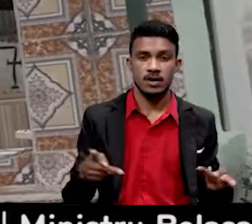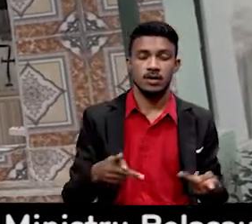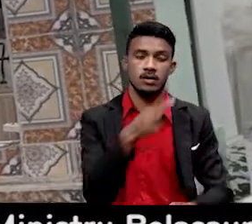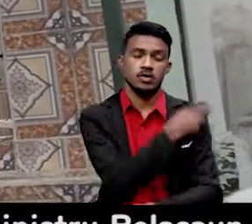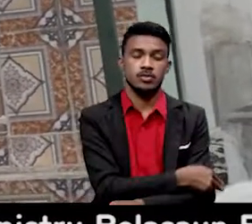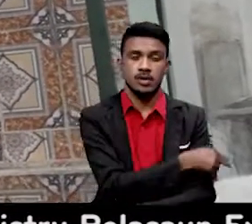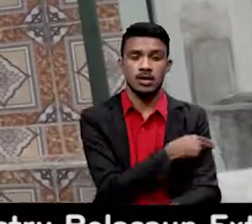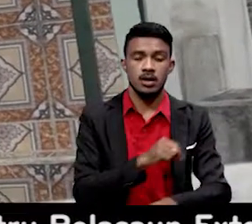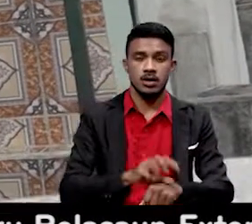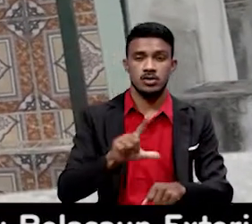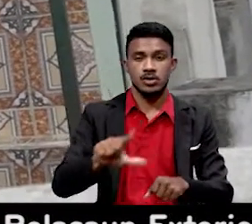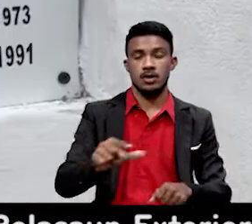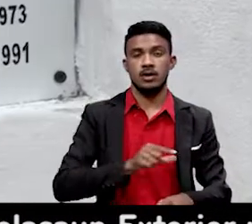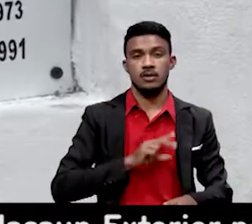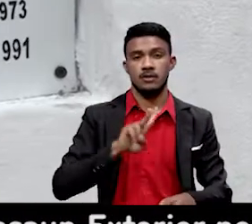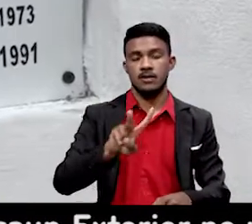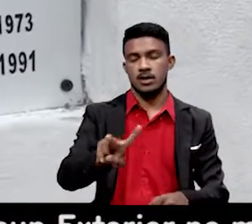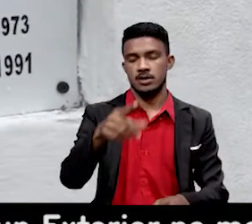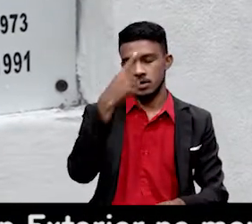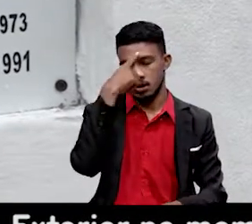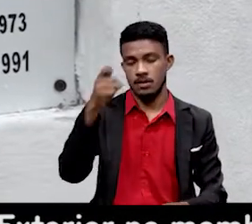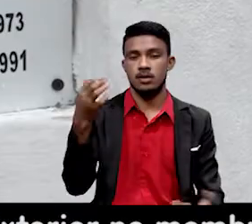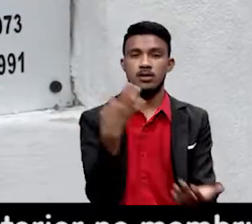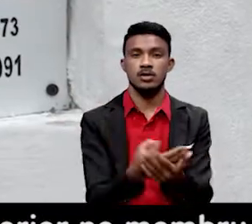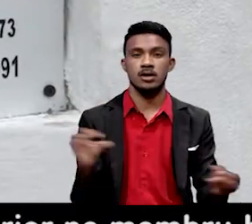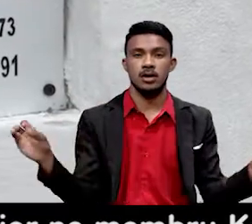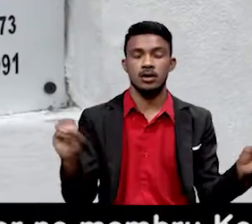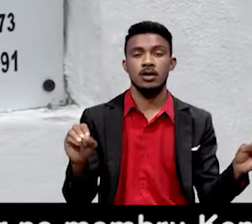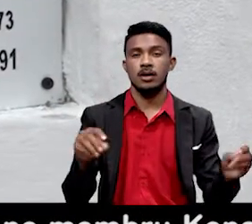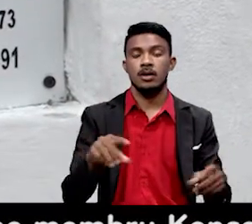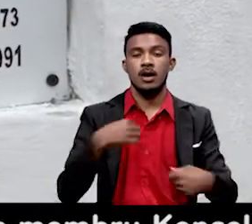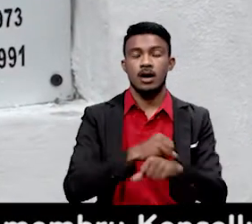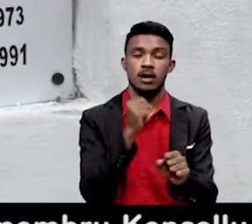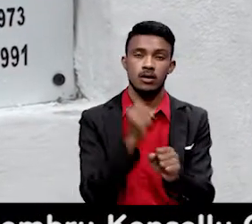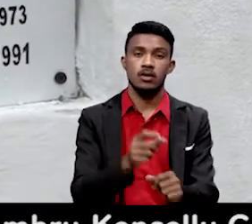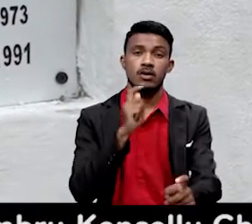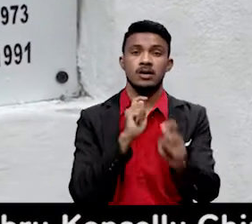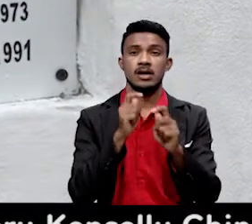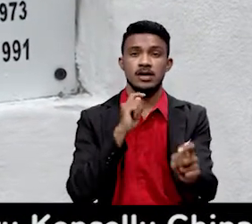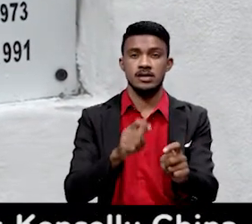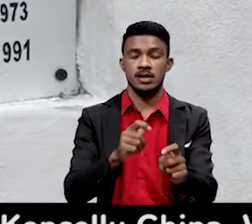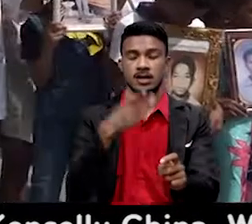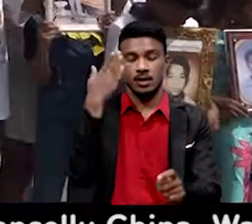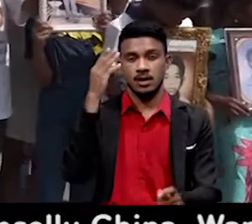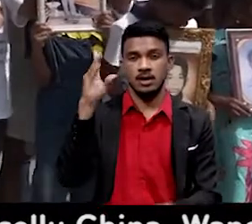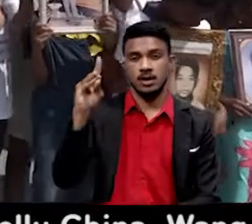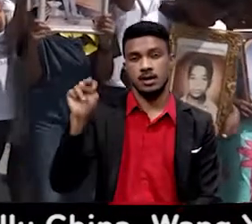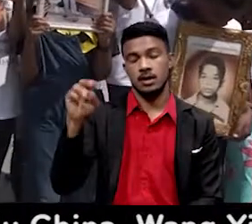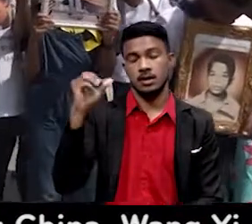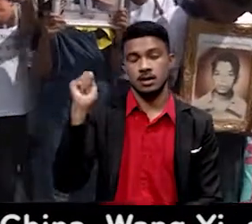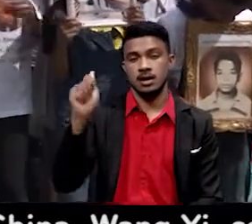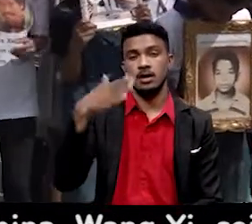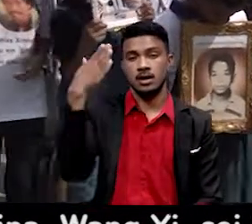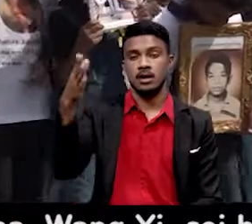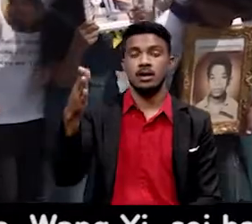Valadares tamba osan laiha atulori bahalo teste DNA iha Australia. Ekipa forensik